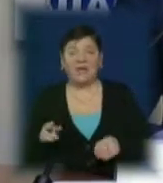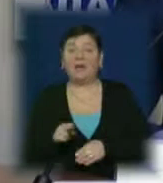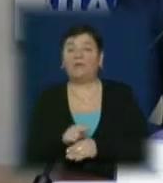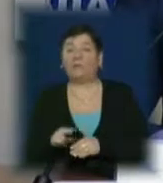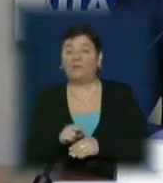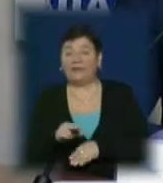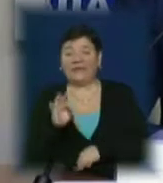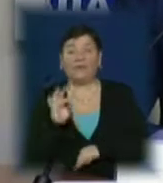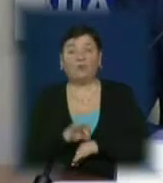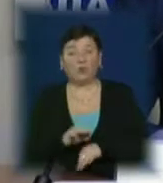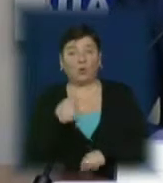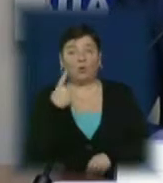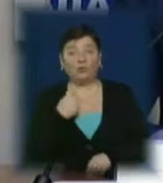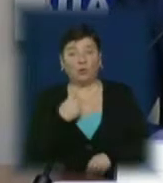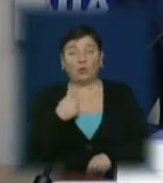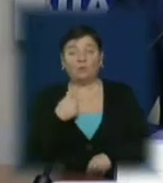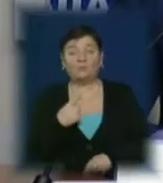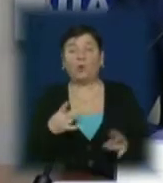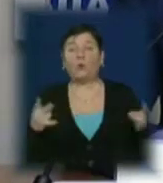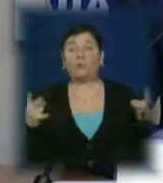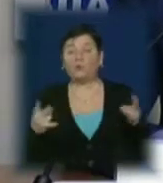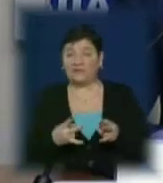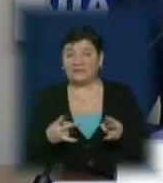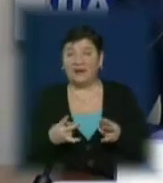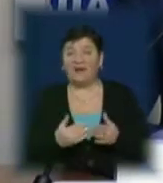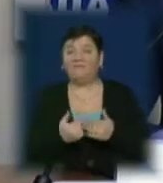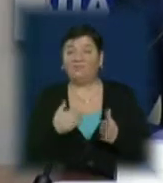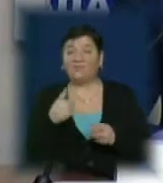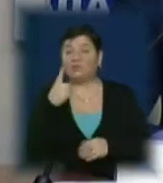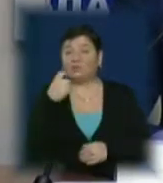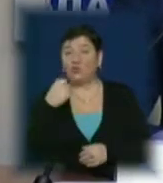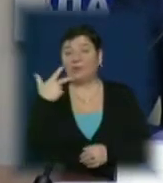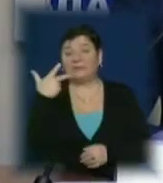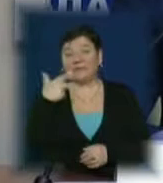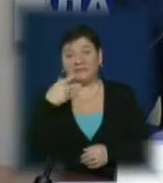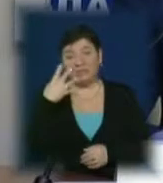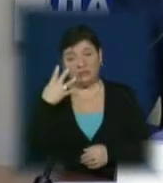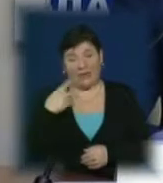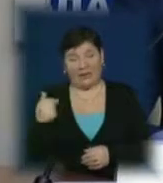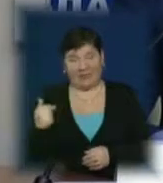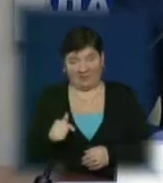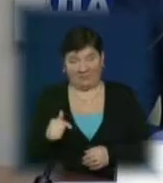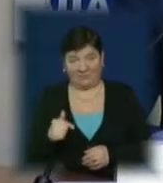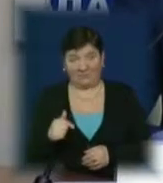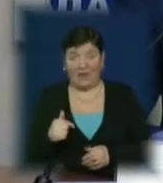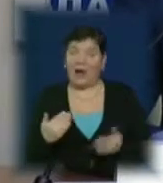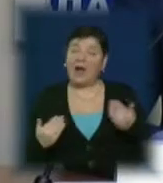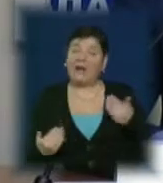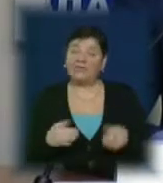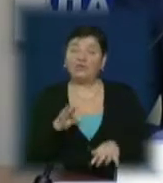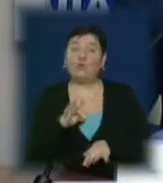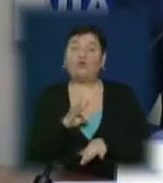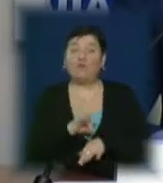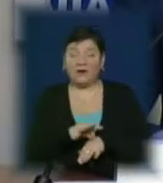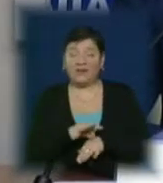лікування хворого одного обходиться від 134 гривні. А якщо хворий